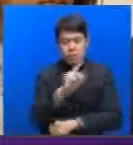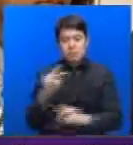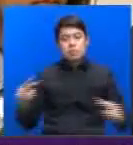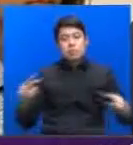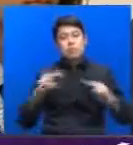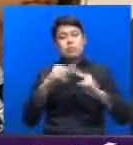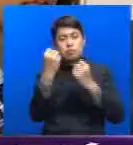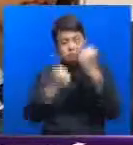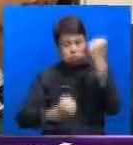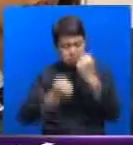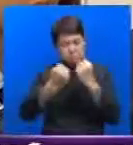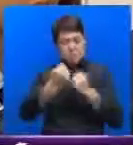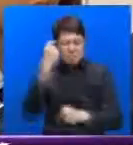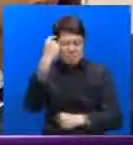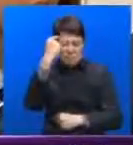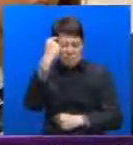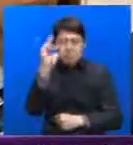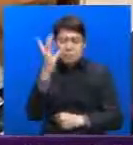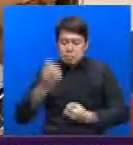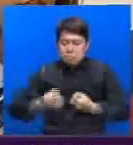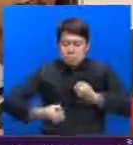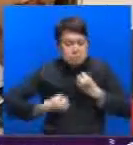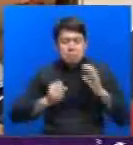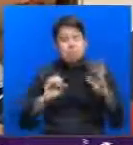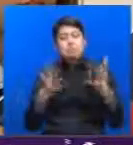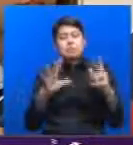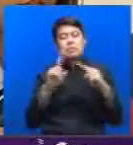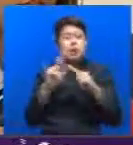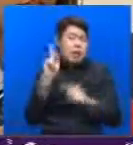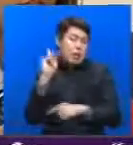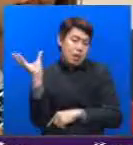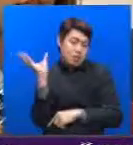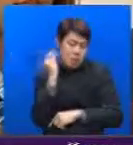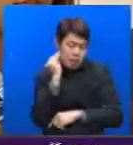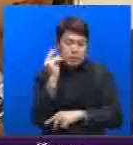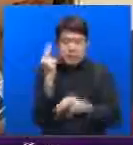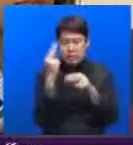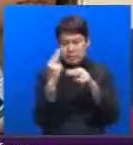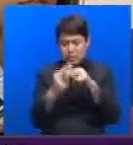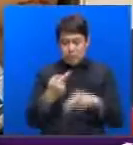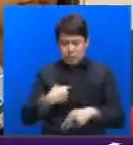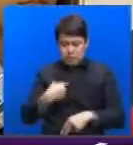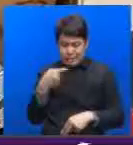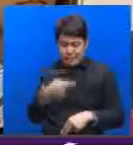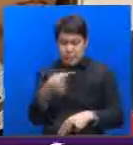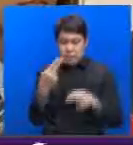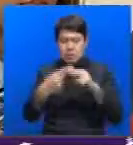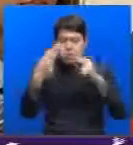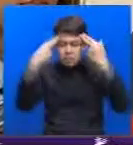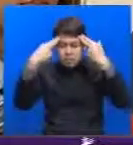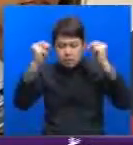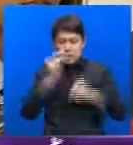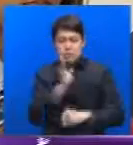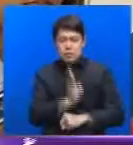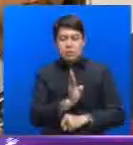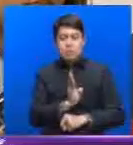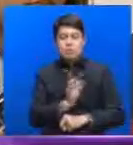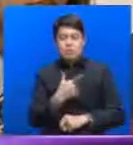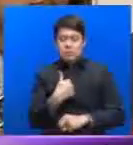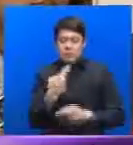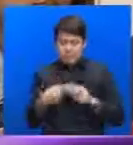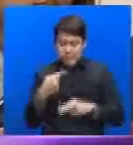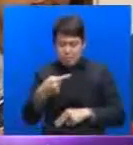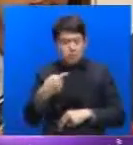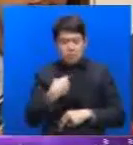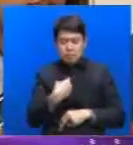ทงค incม VIDA ไม่ขอแสดงความคิดเห็นกรรณีกระแด์ข่าวที่เสนอชื่อตัเองเป็ wellยกรรธมนตรีคนกลางและเชอว่าค